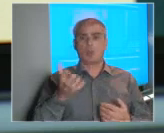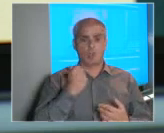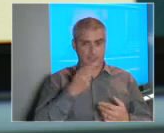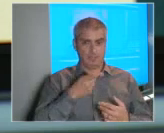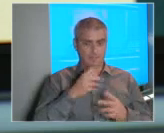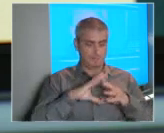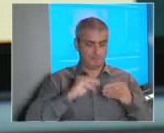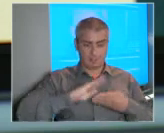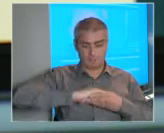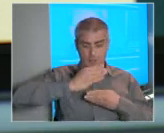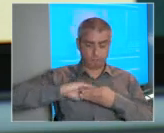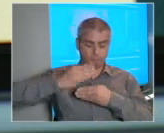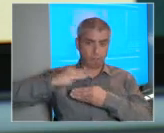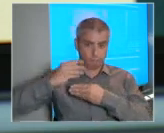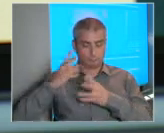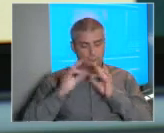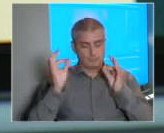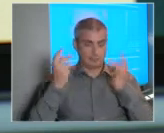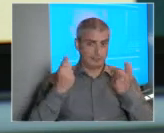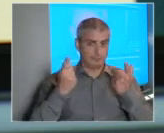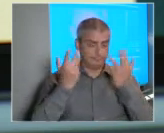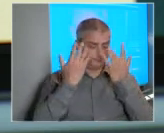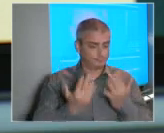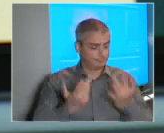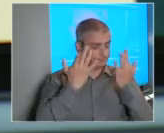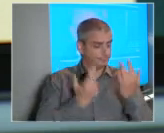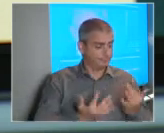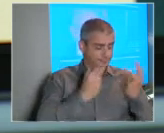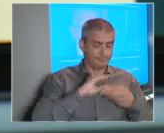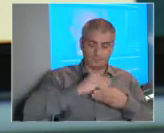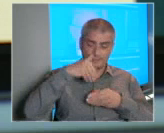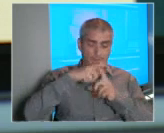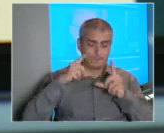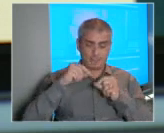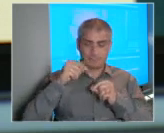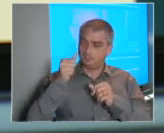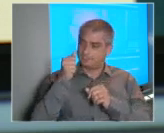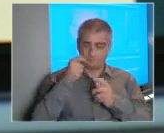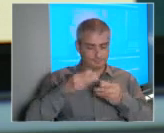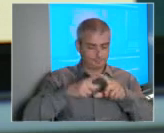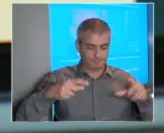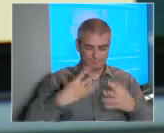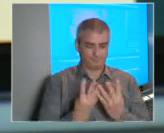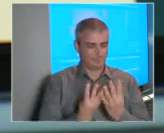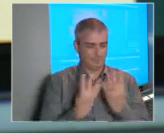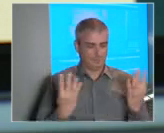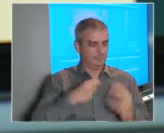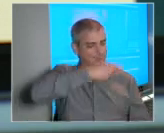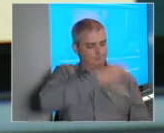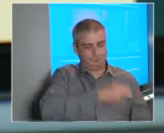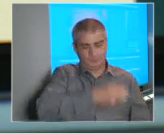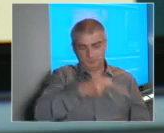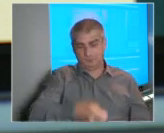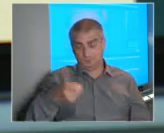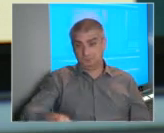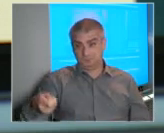פותחים את המעטפות. מתחילים לספור את הפתקים, לנעוץ אותם על אותו מסמר